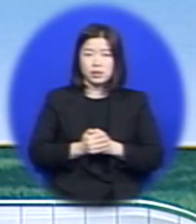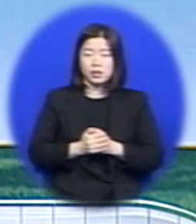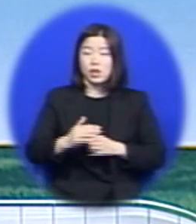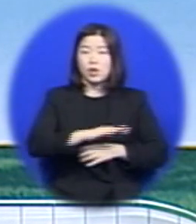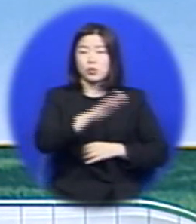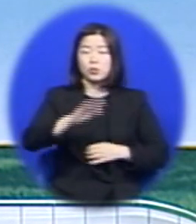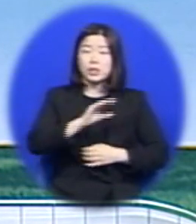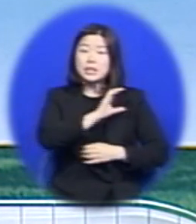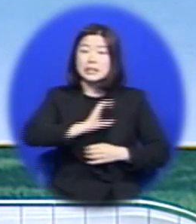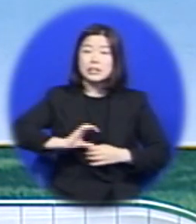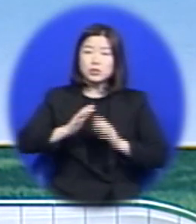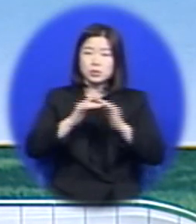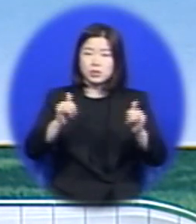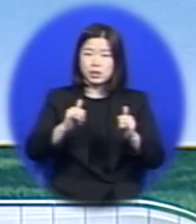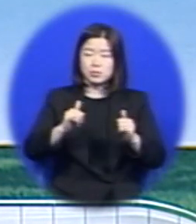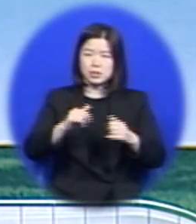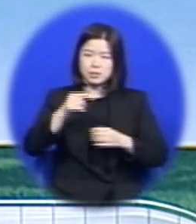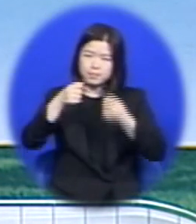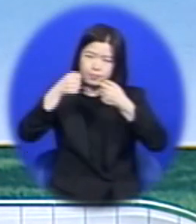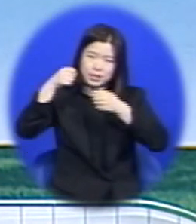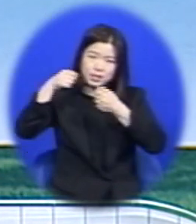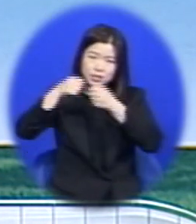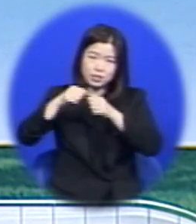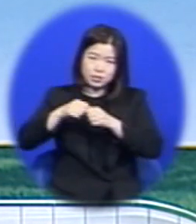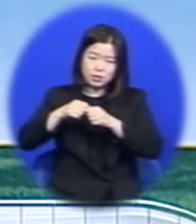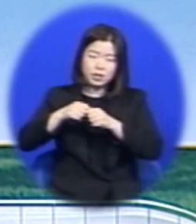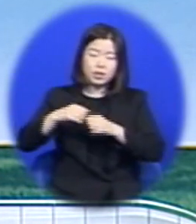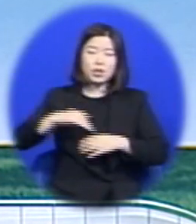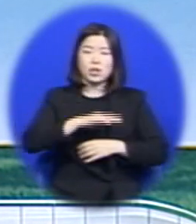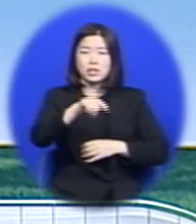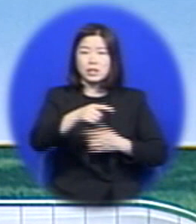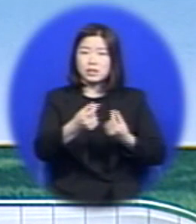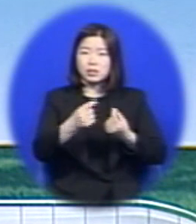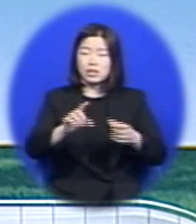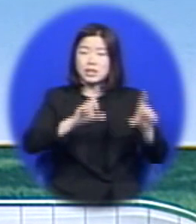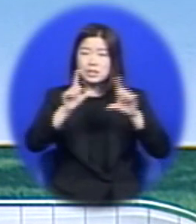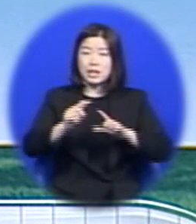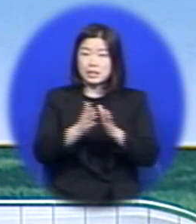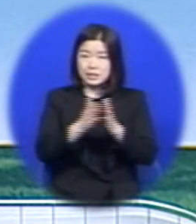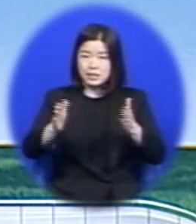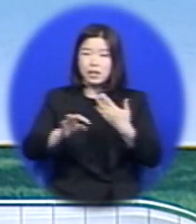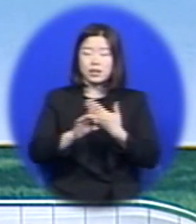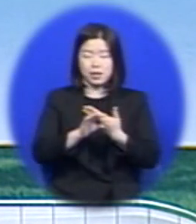우리 그리스도인들이 철저하게 이렇게 살기 시작하면 그러면